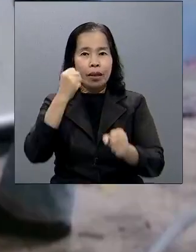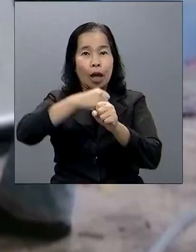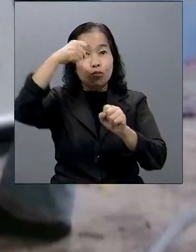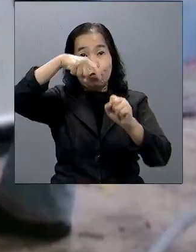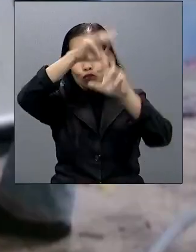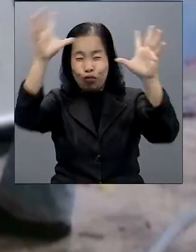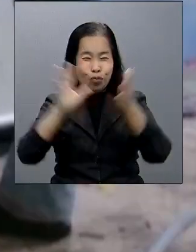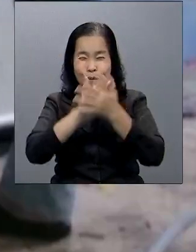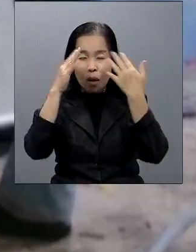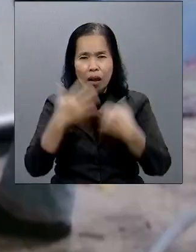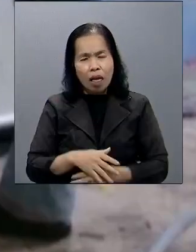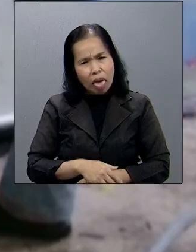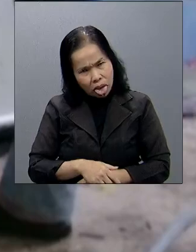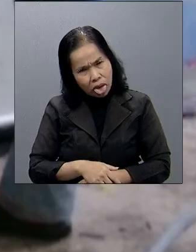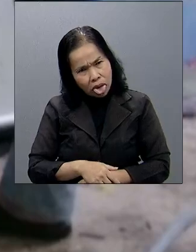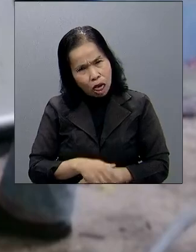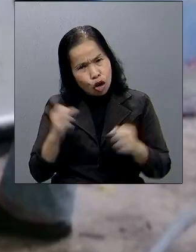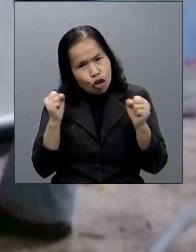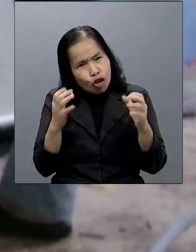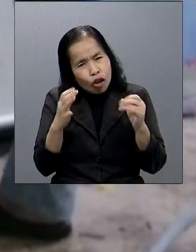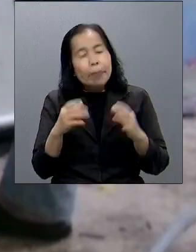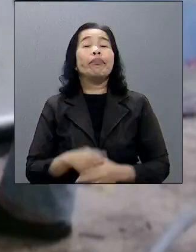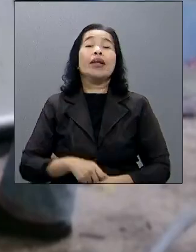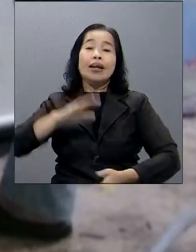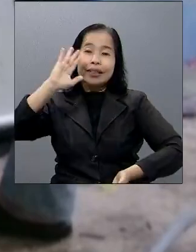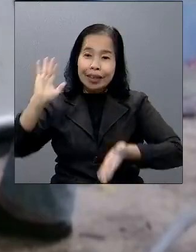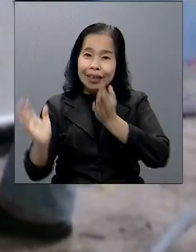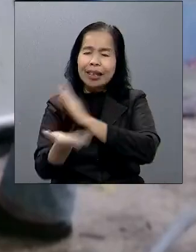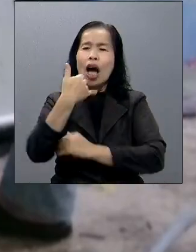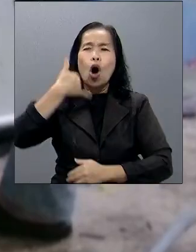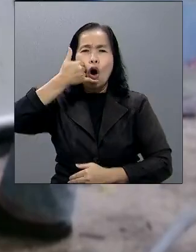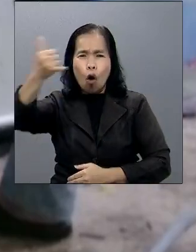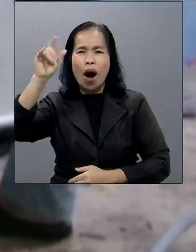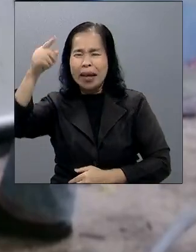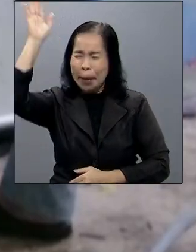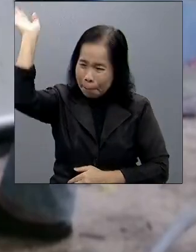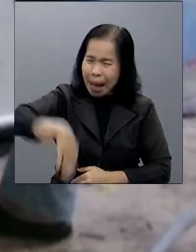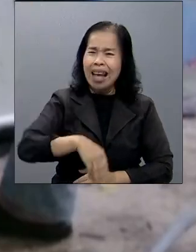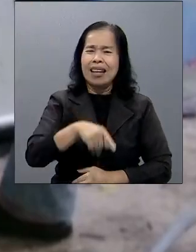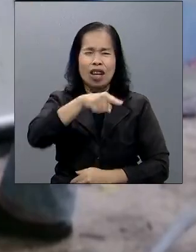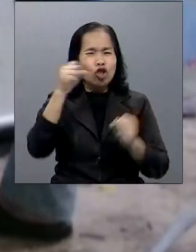เย็นก็ยังใช้งานไม่ได้วันรุ่งขึ้นนะคะก็โทรไปบอกคนซ่อมเนี่ยว่า